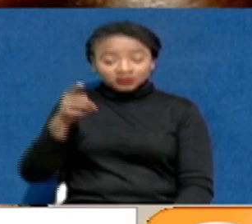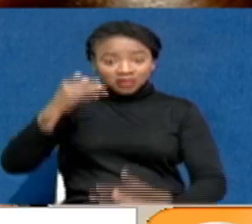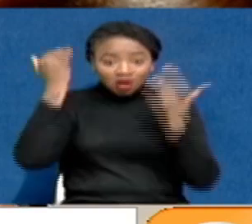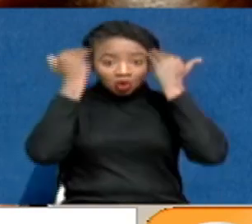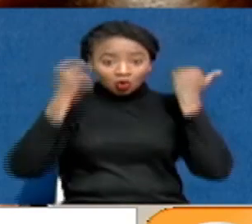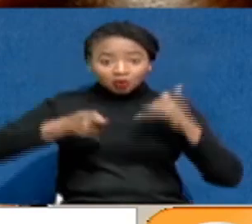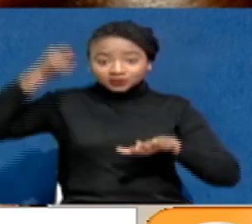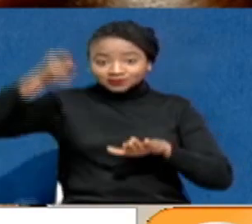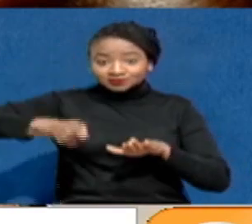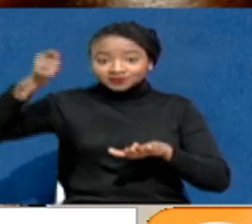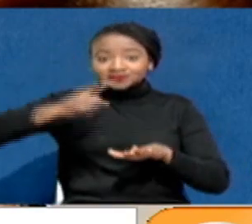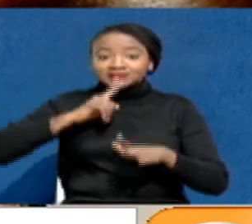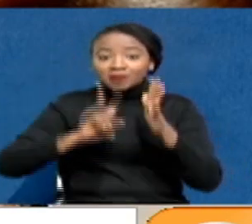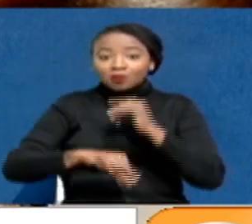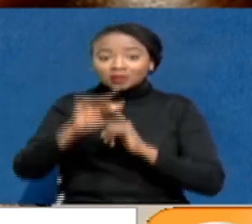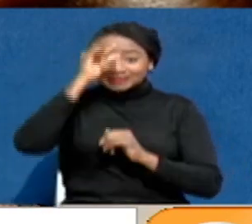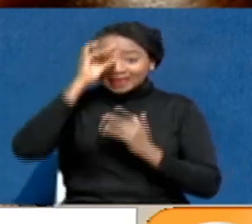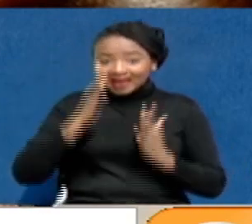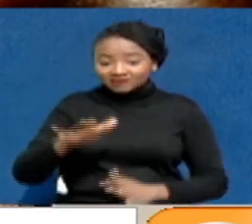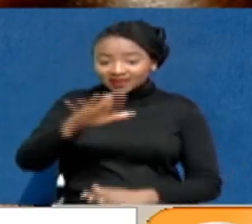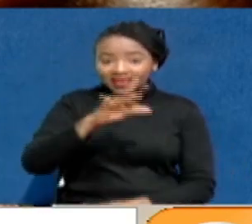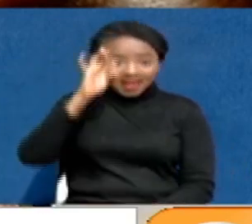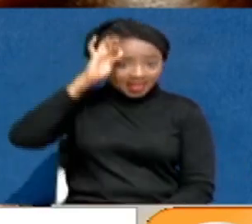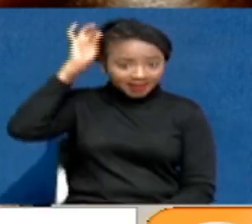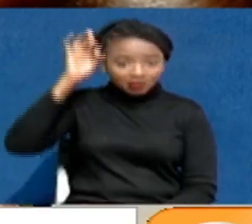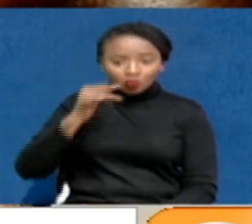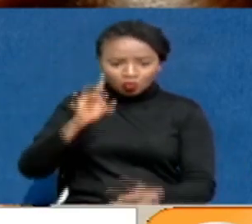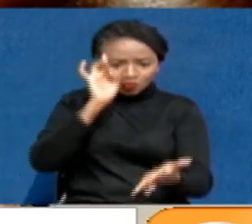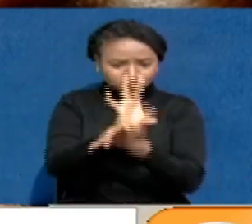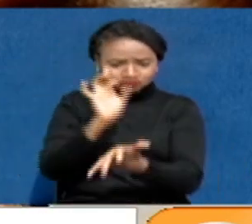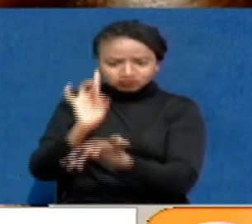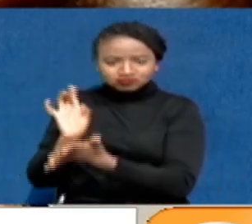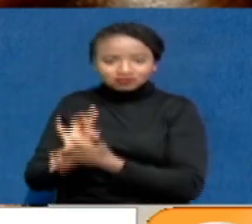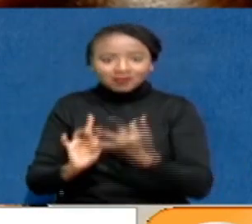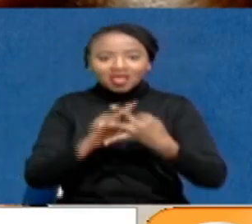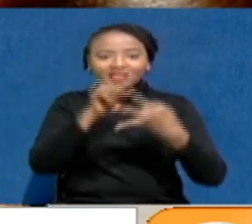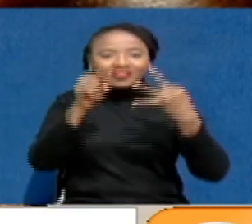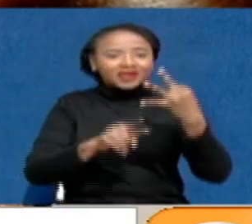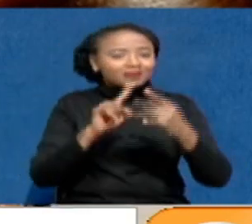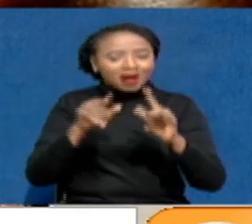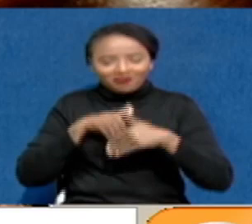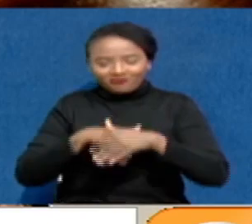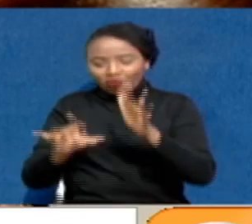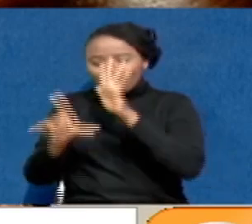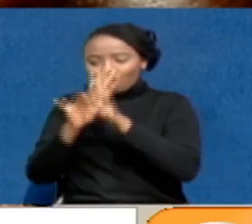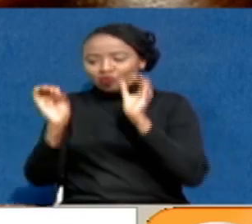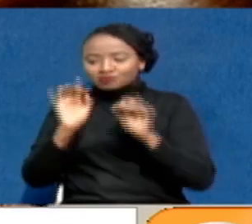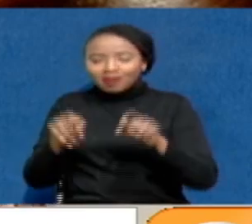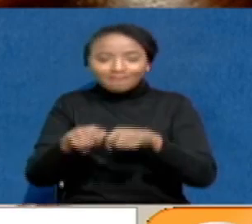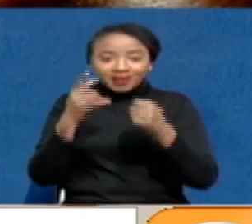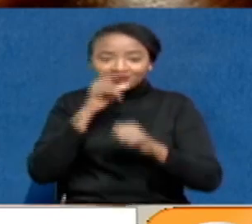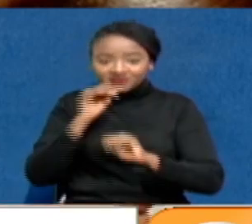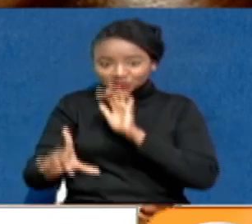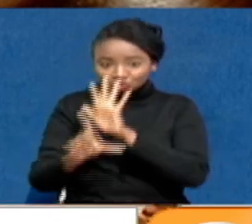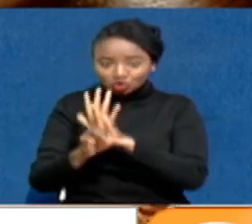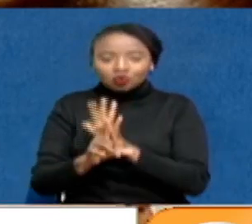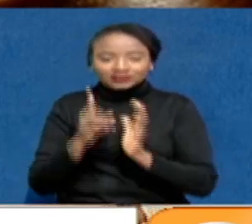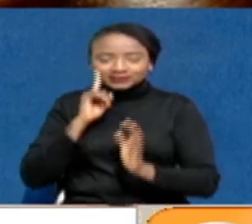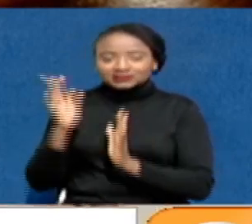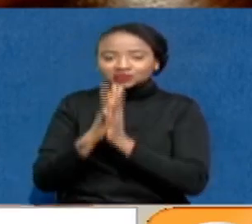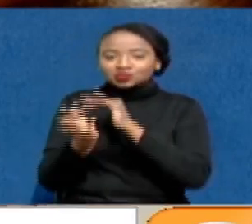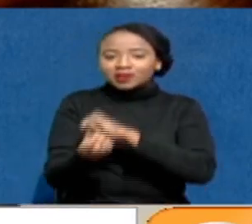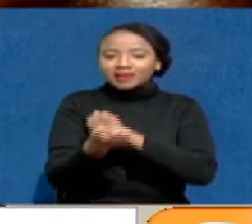kwamba Gavana wa Nyandarua Francis Kimemia aliwafuta kazi watatu hao kinyume na sheria, kama anavyotueleza mwanahabari wetu